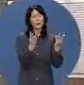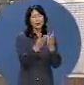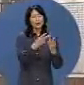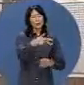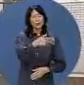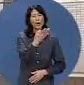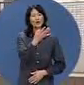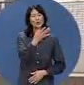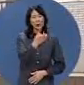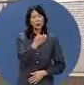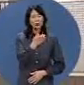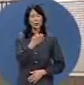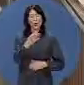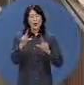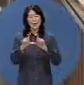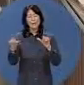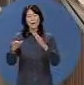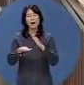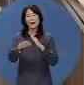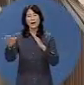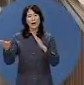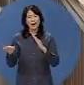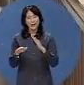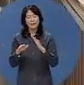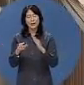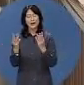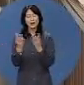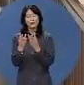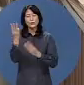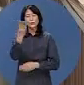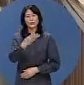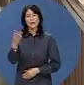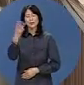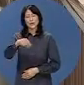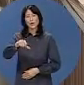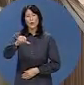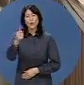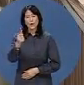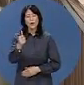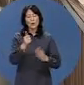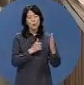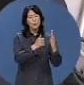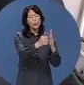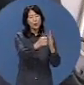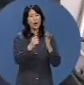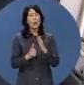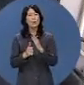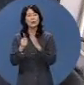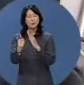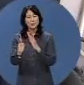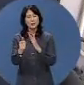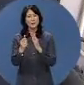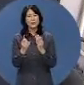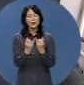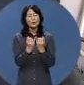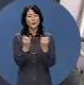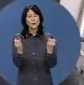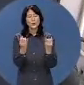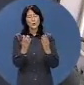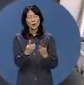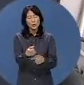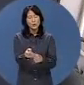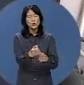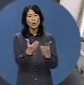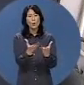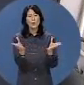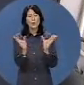およそ740世帯一般家庭およそ3500世帯を防火訪問します女性消防団員